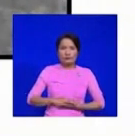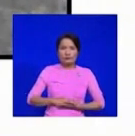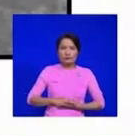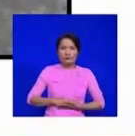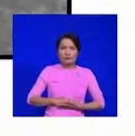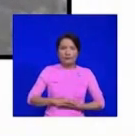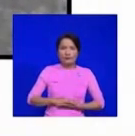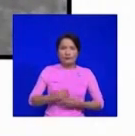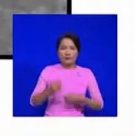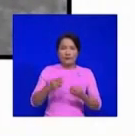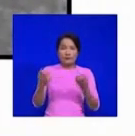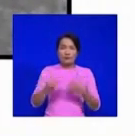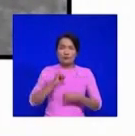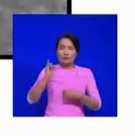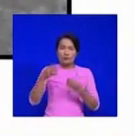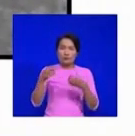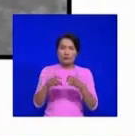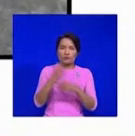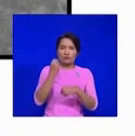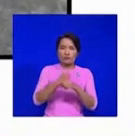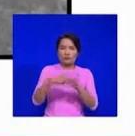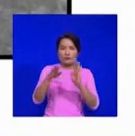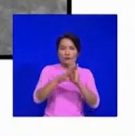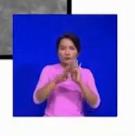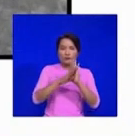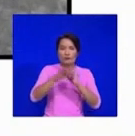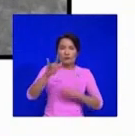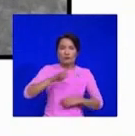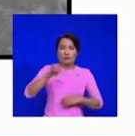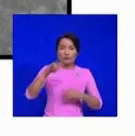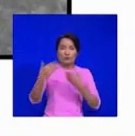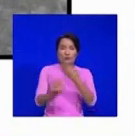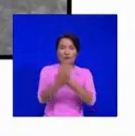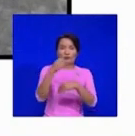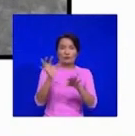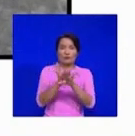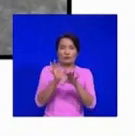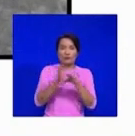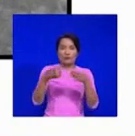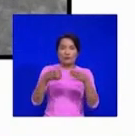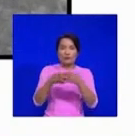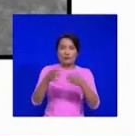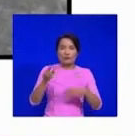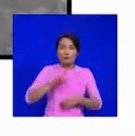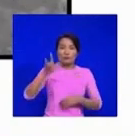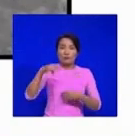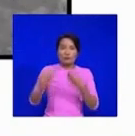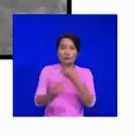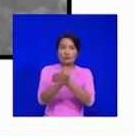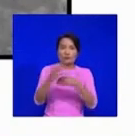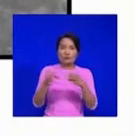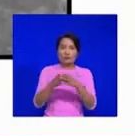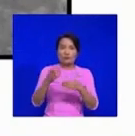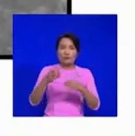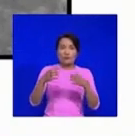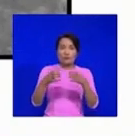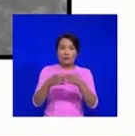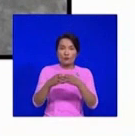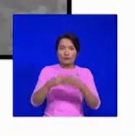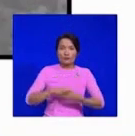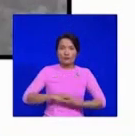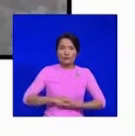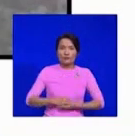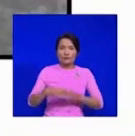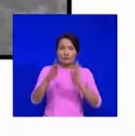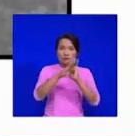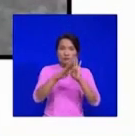เนปิดอร์มันถูกออกแบบไว้สำหรับรับมือการประท้วงภายในประเทศรวมถึงการโจมตีจากต่างประเทศด้วยซึ่งมันมีการ